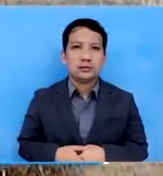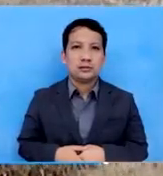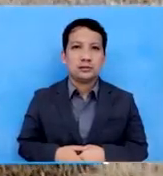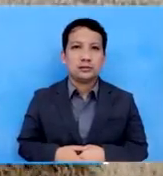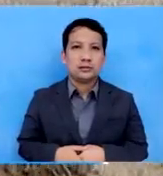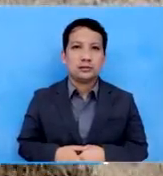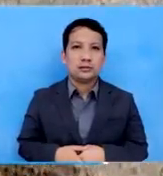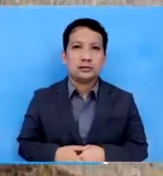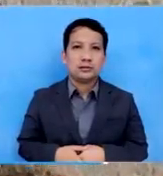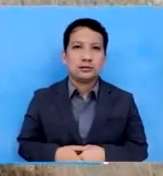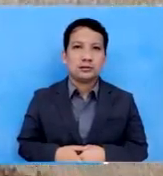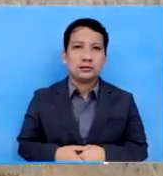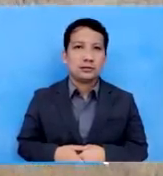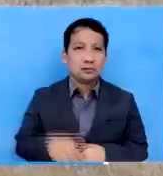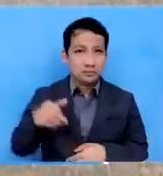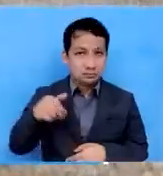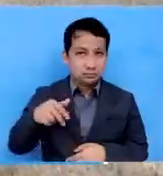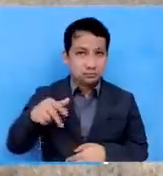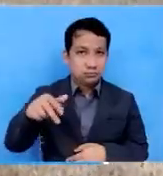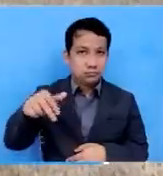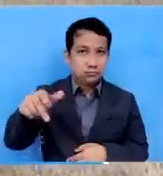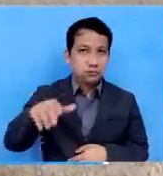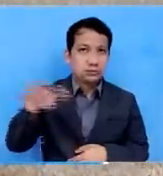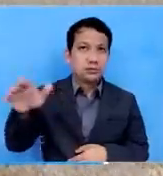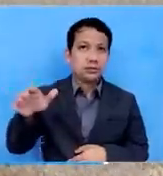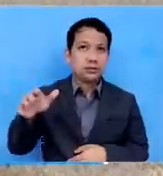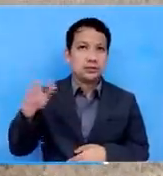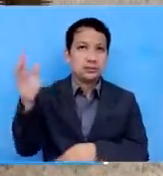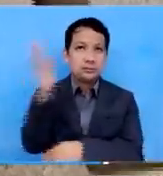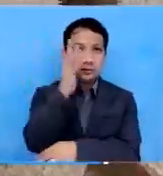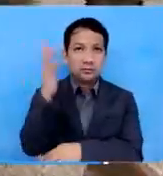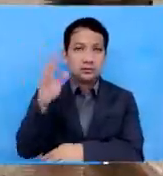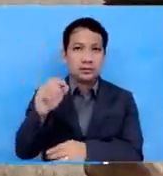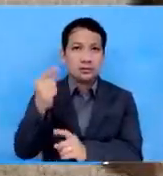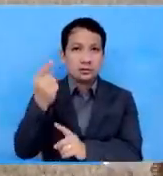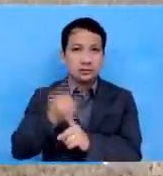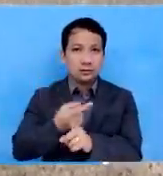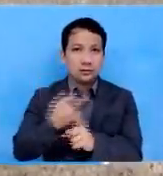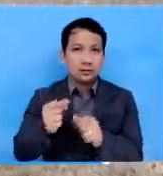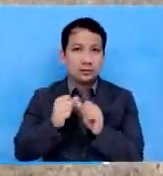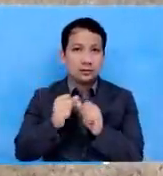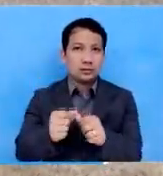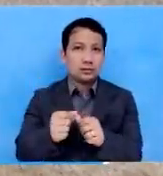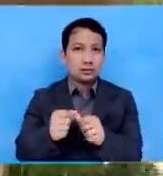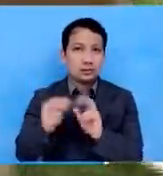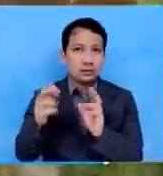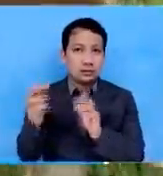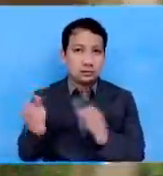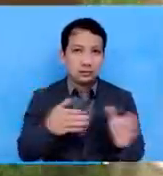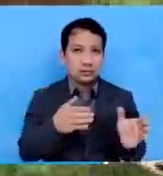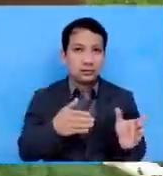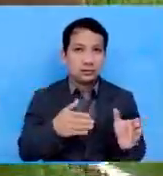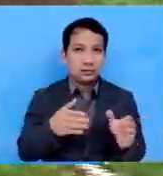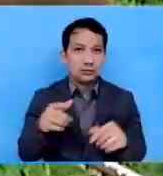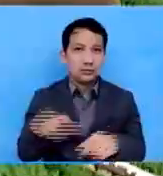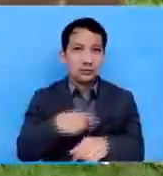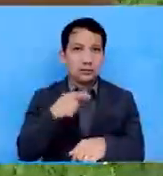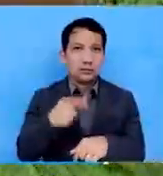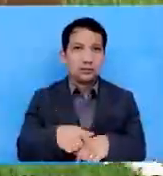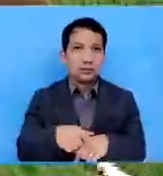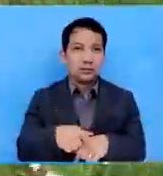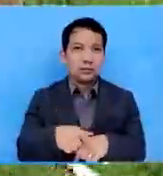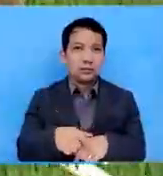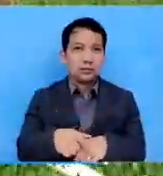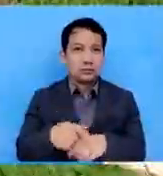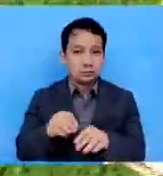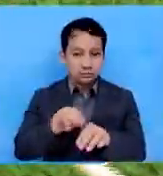At saka maglalakad na papuntang palayan. Sa buwan na ito, karaniwang inihahanda ang mga lupa at binubuhos sa mga binhi